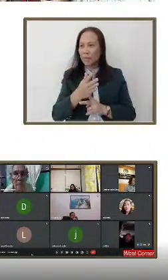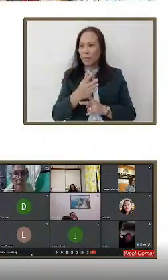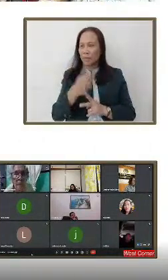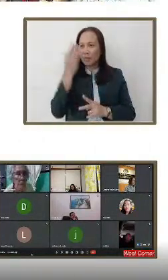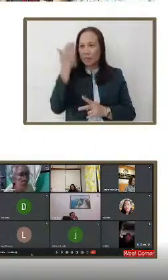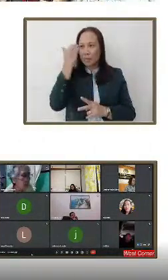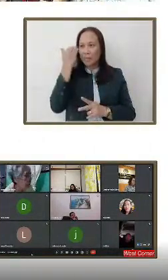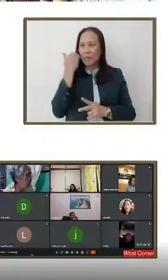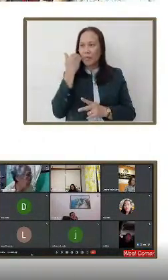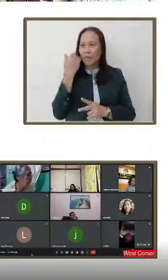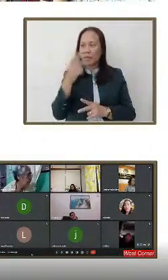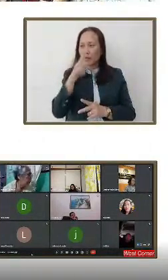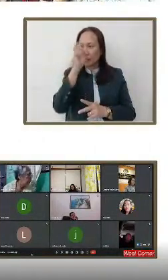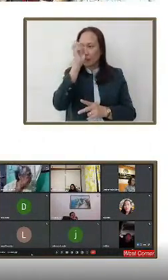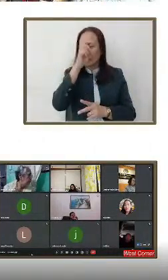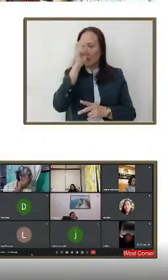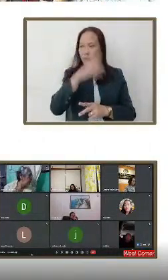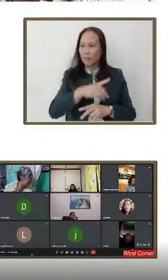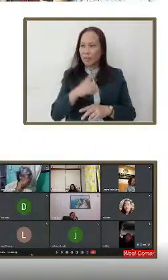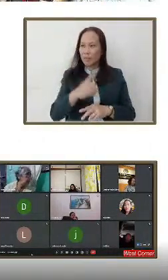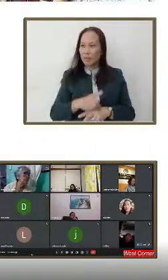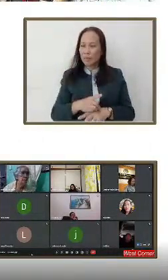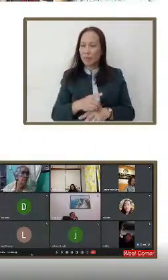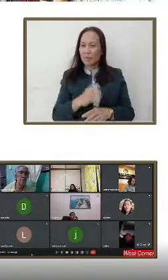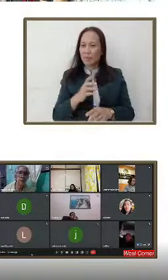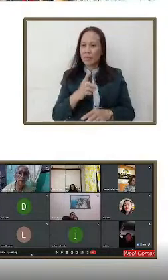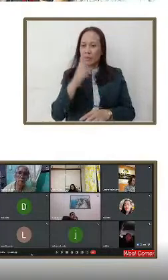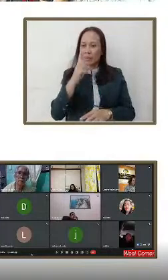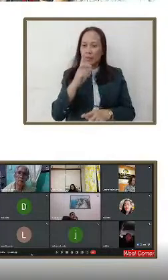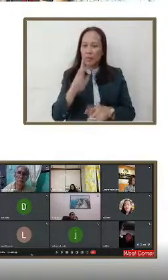nga kapag ka ang tao ay malakas ang loob gumawa,